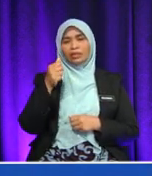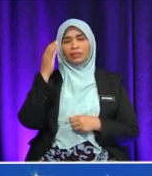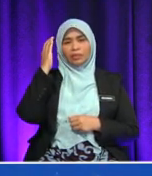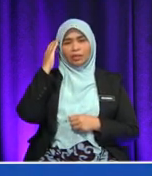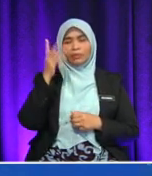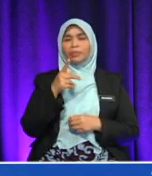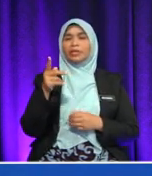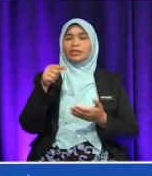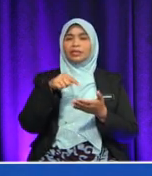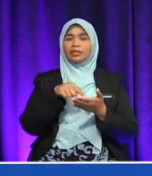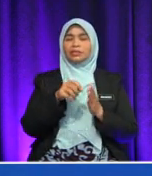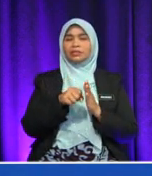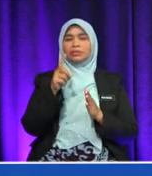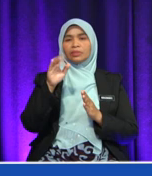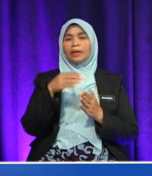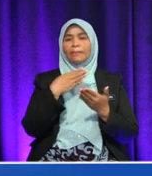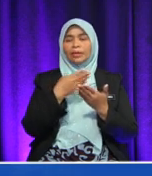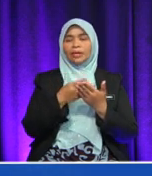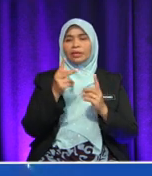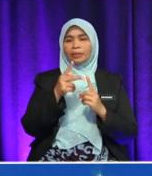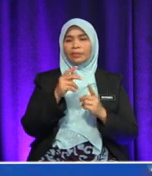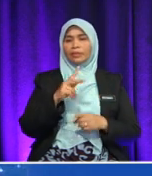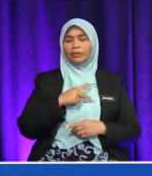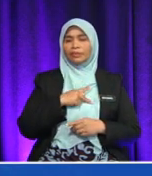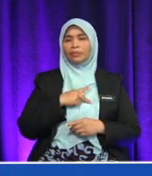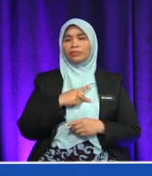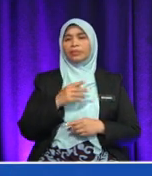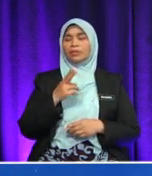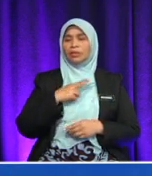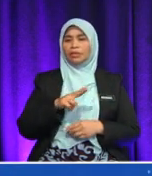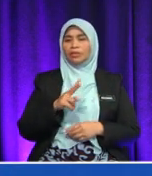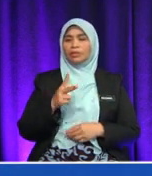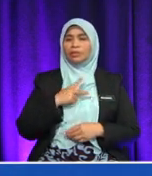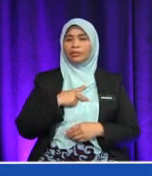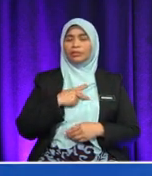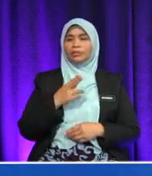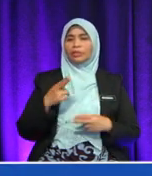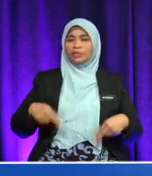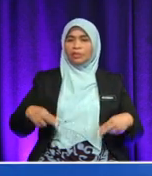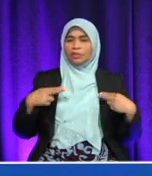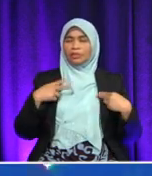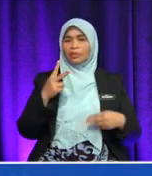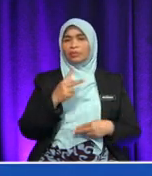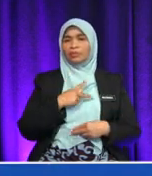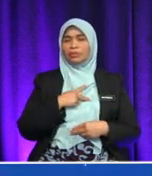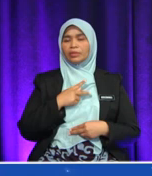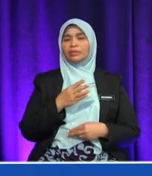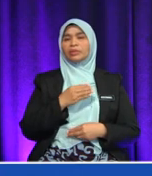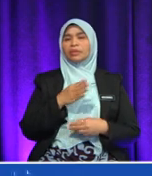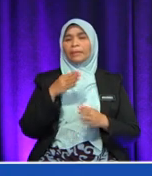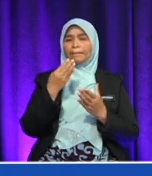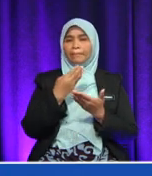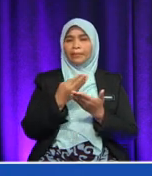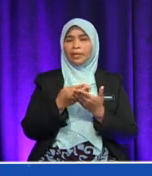ialah sesuatu yang baik kepadaku dan Agamaku kehidupanku dan akibat perbuatanku ini atau baik dalam